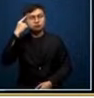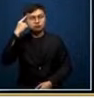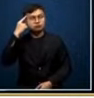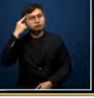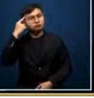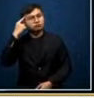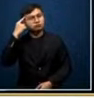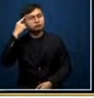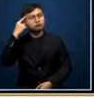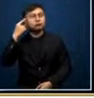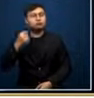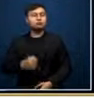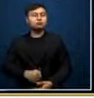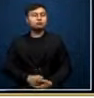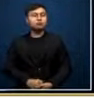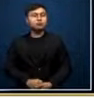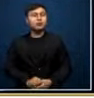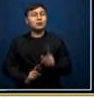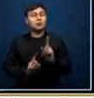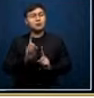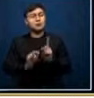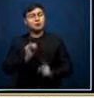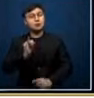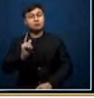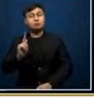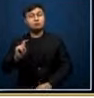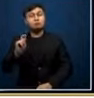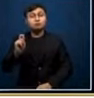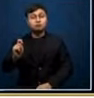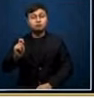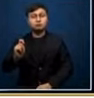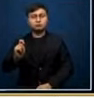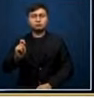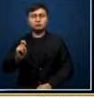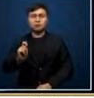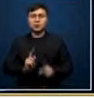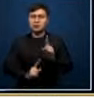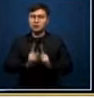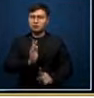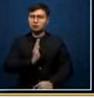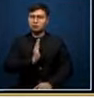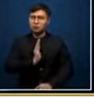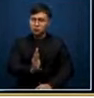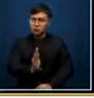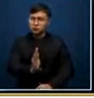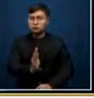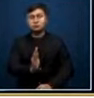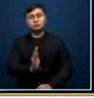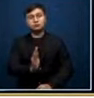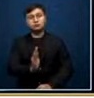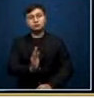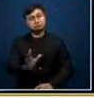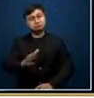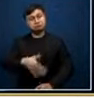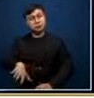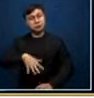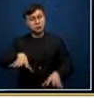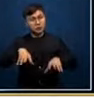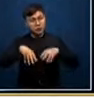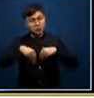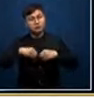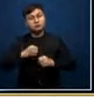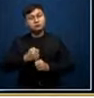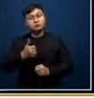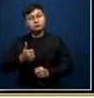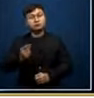ๆแล้วนั้นเอ่อการประเมินitaนั้นเป็นการประเมินที่ตรงไปตรงมาเป็นการประเมินที่ยอมรับได้จริงหรือ